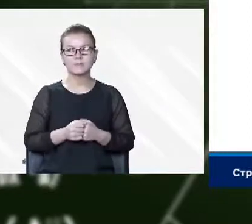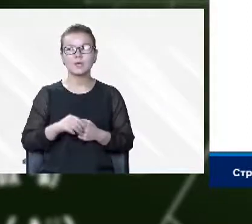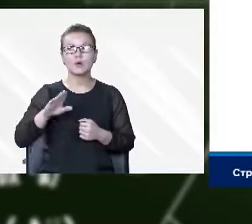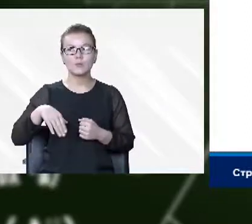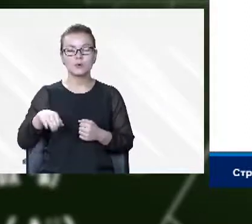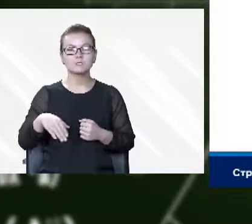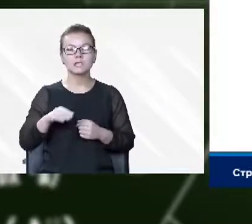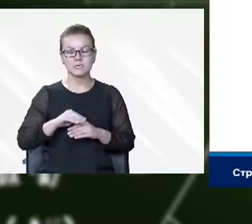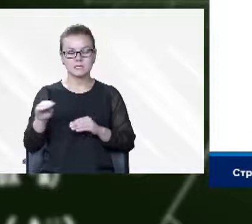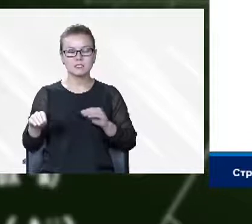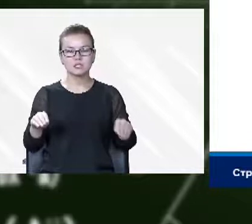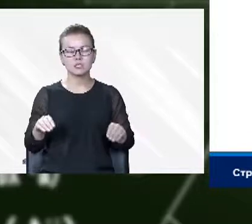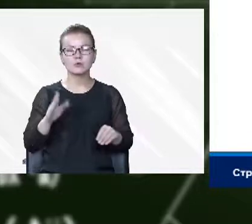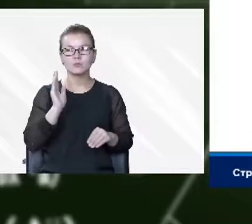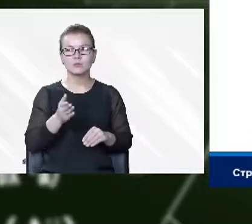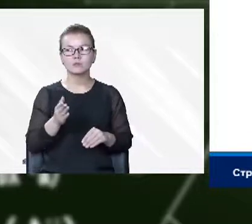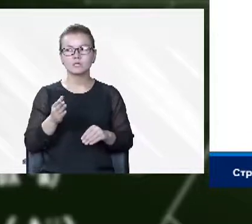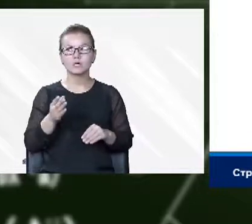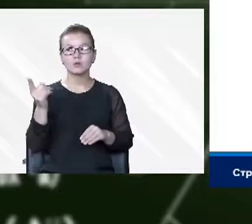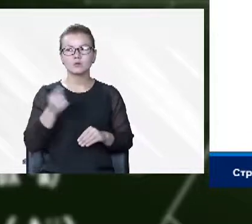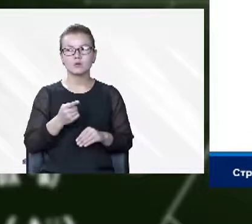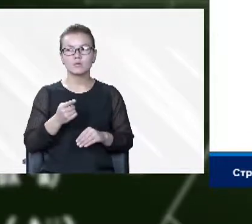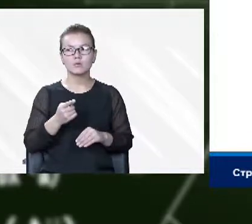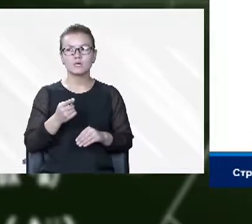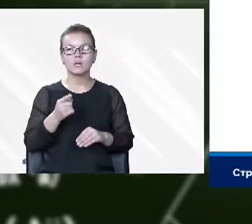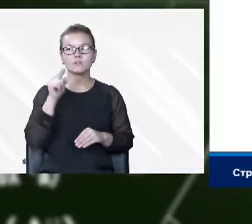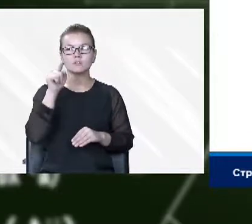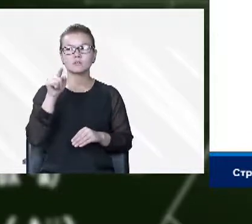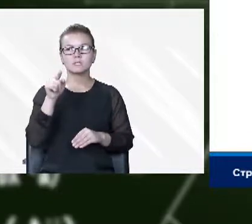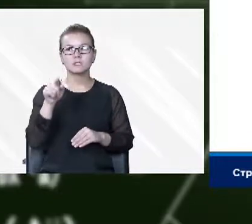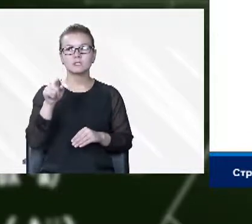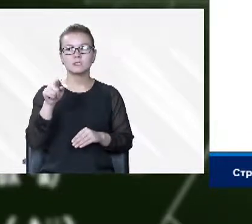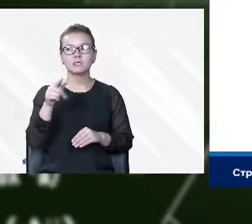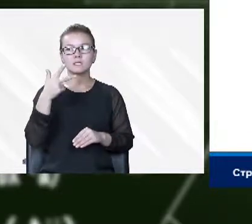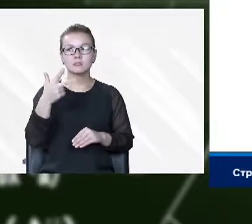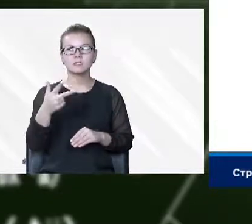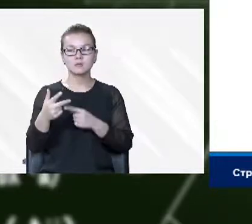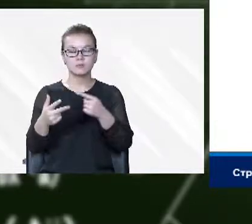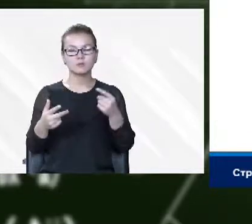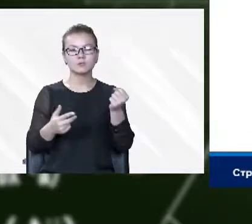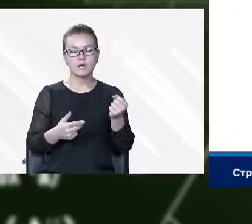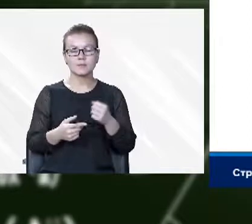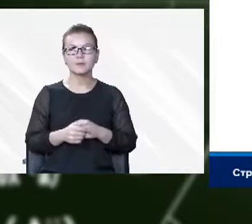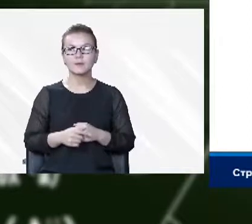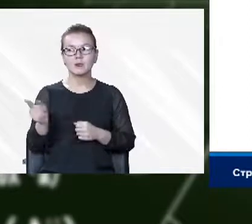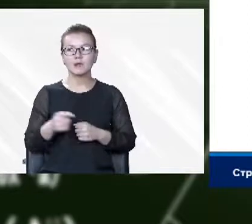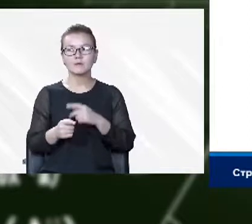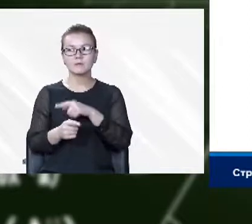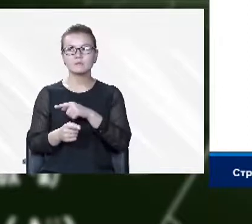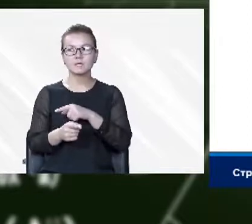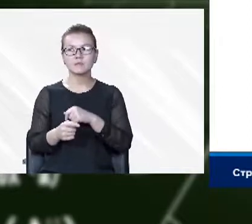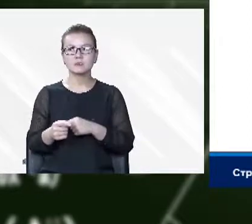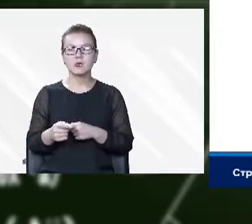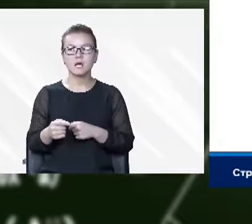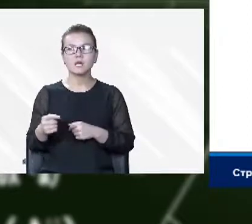После разложения получим дробь в числителе 3 минус а в знаменателе